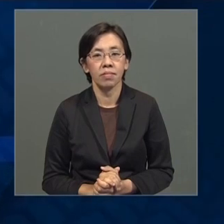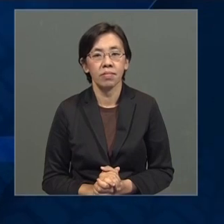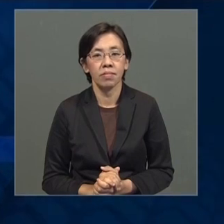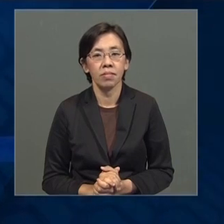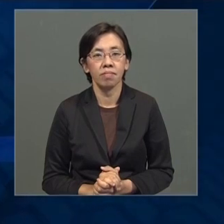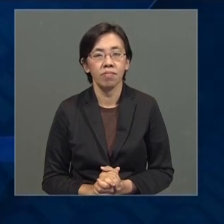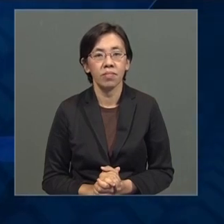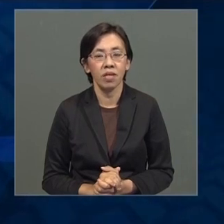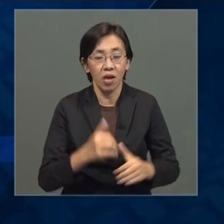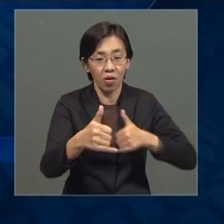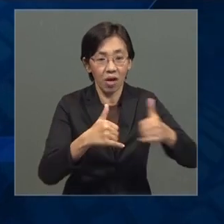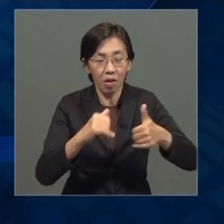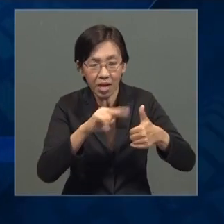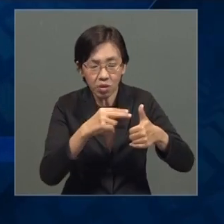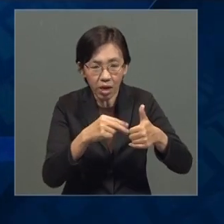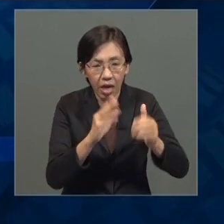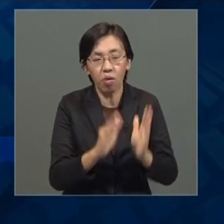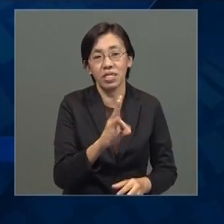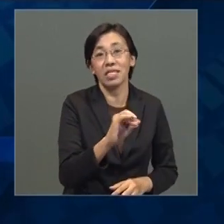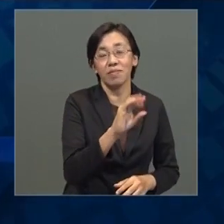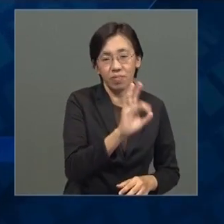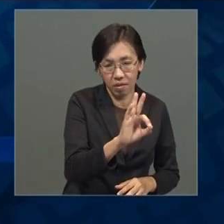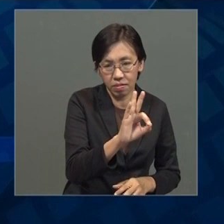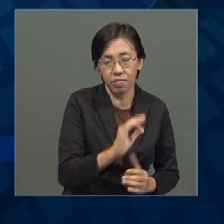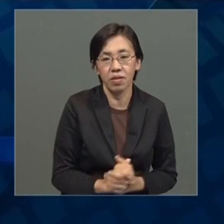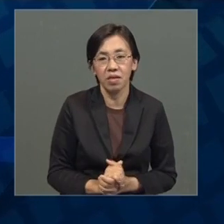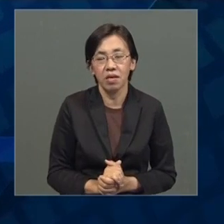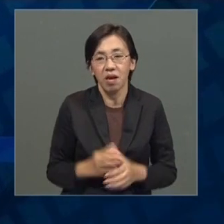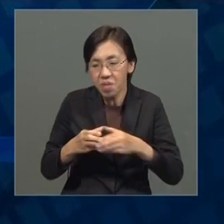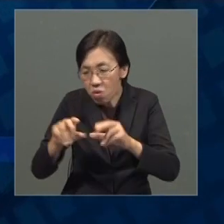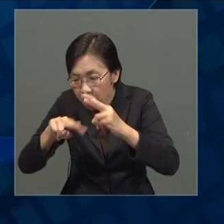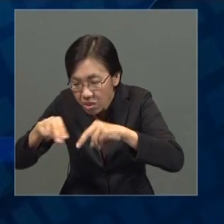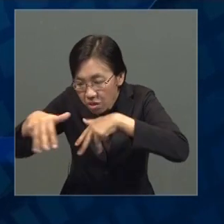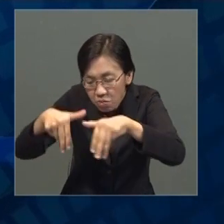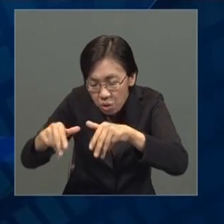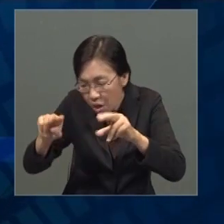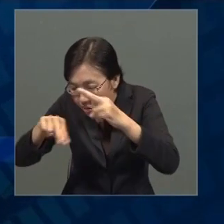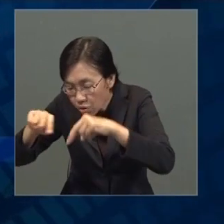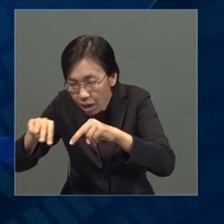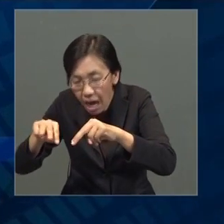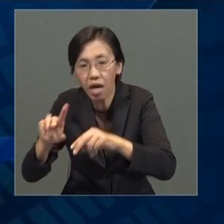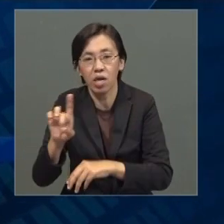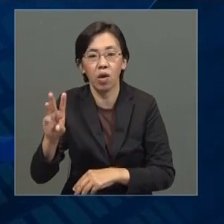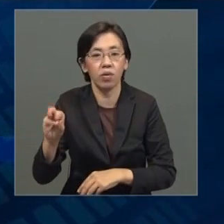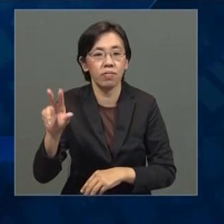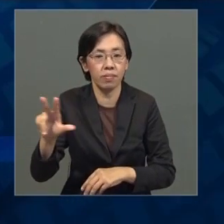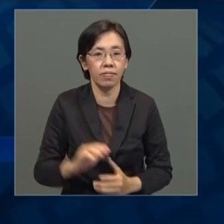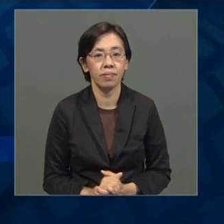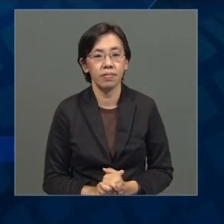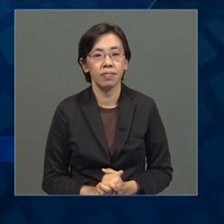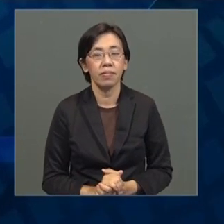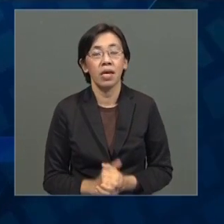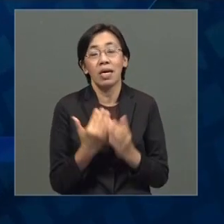บเฝ้าระวังและระบบบริการ79รายพบจากการคัดกรองเชิงรุก163รายค่ะโดย